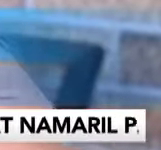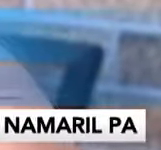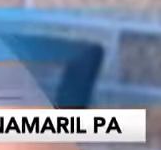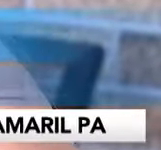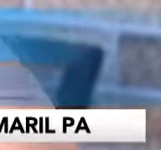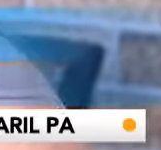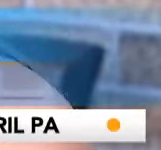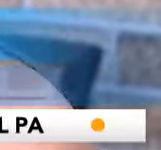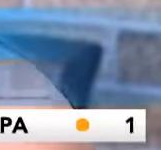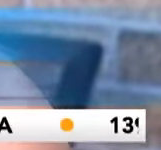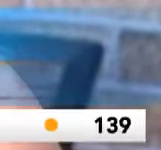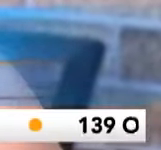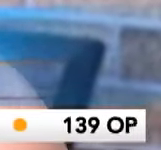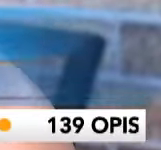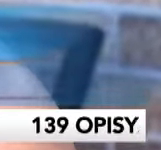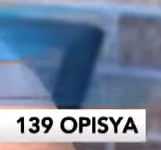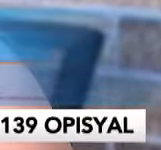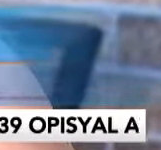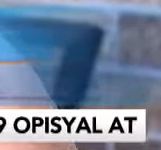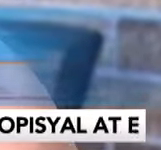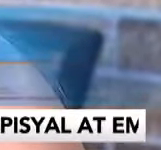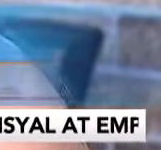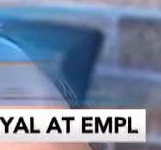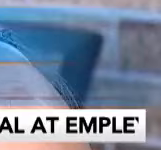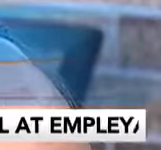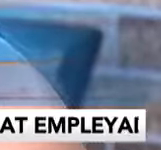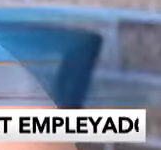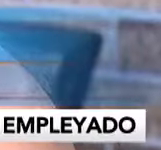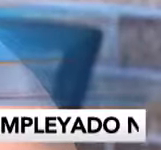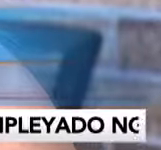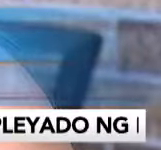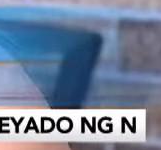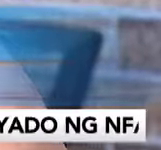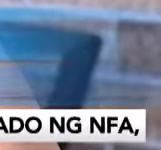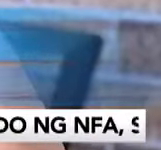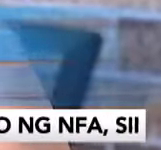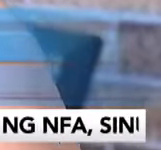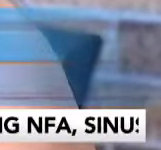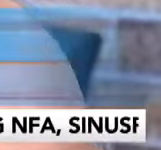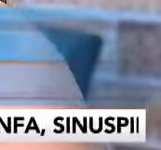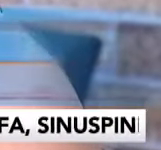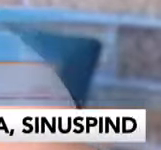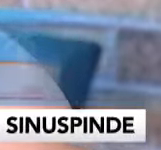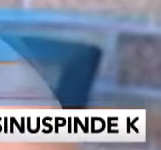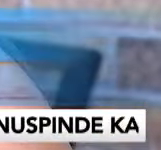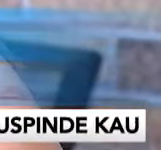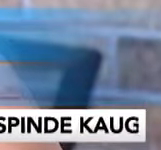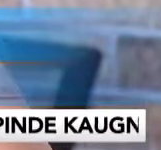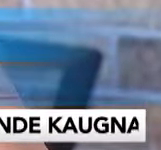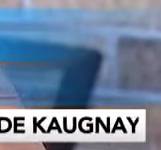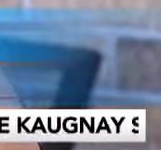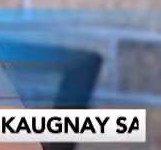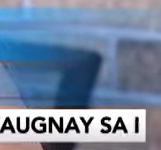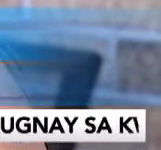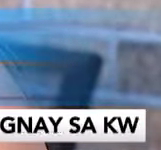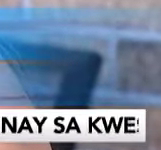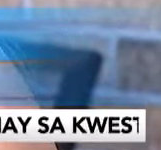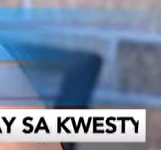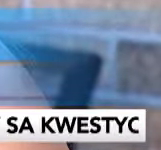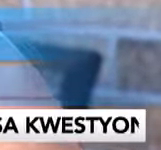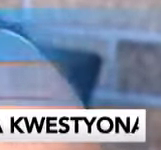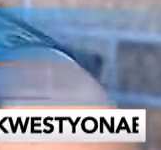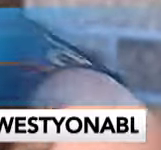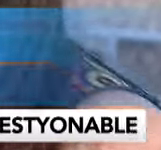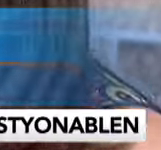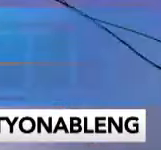there you were. You were more than a dream. I could reach out and touch you, boy. That was long